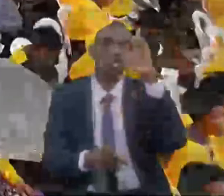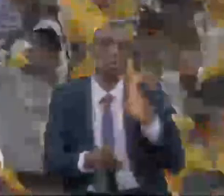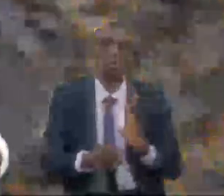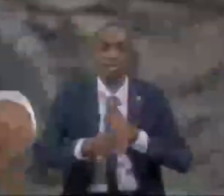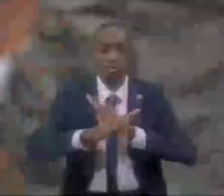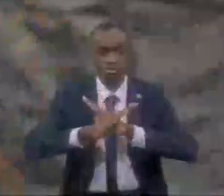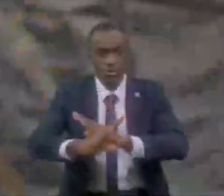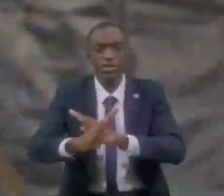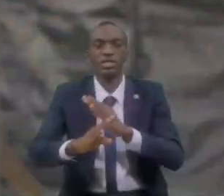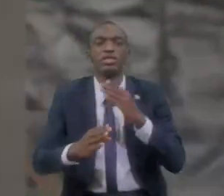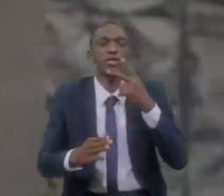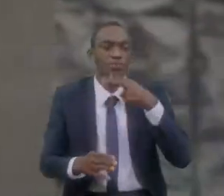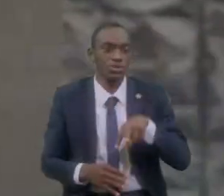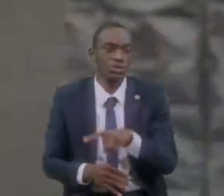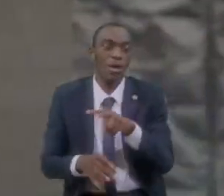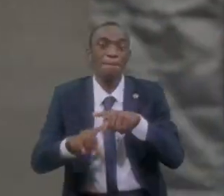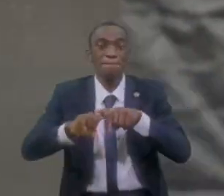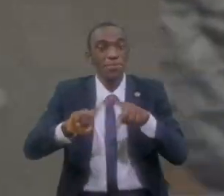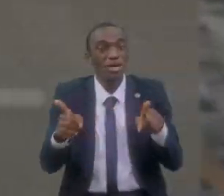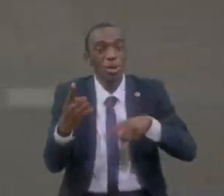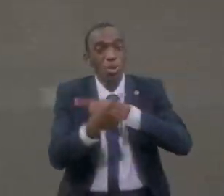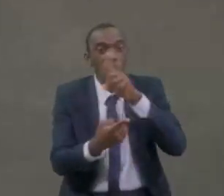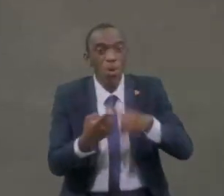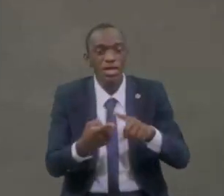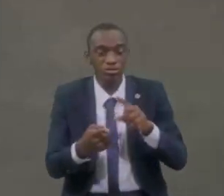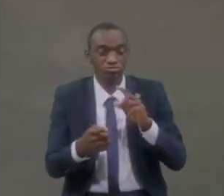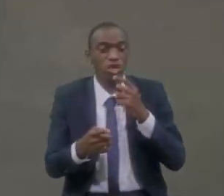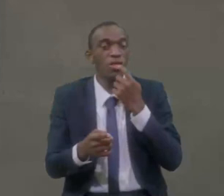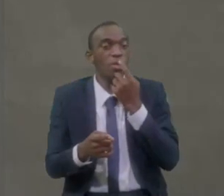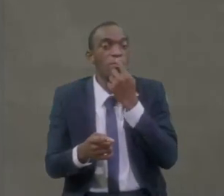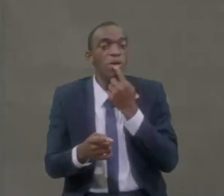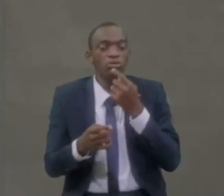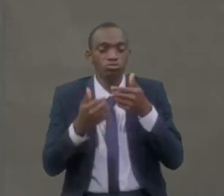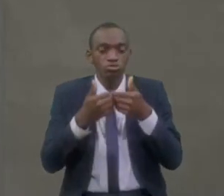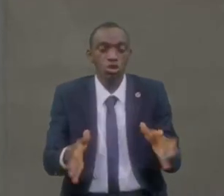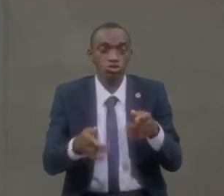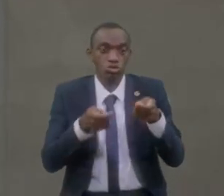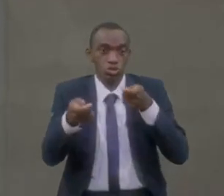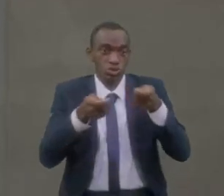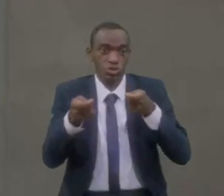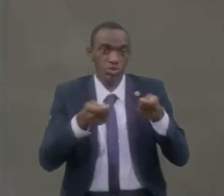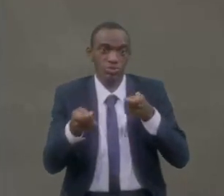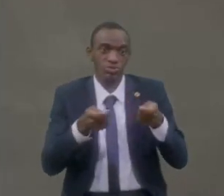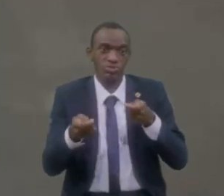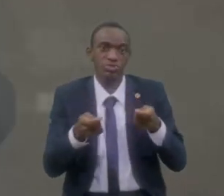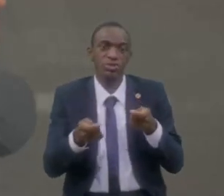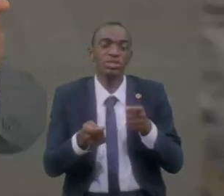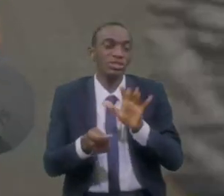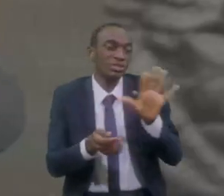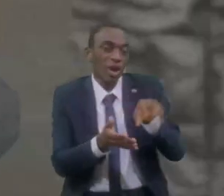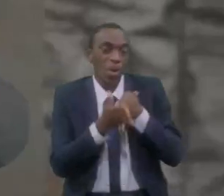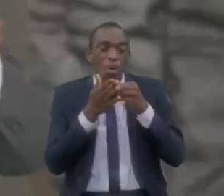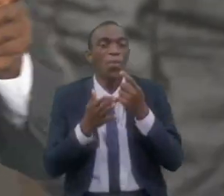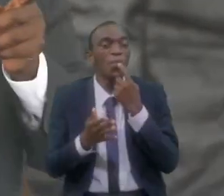les serpents. Mais quand ils ont perdu le contrôle de leur bouche,